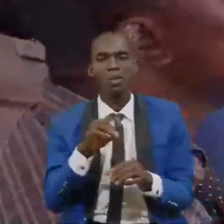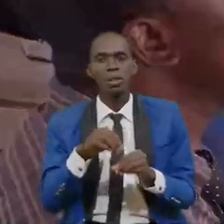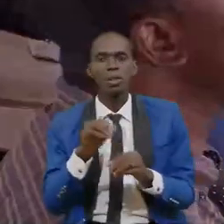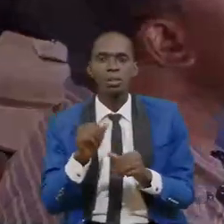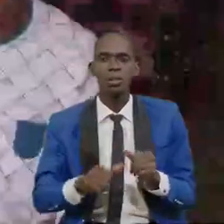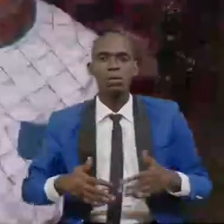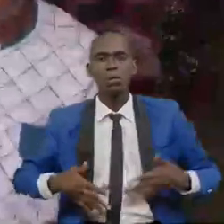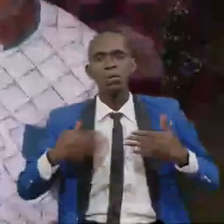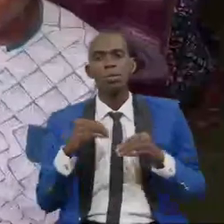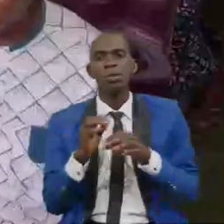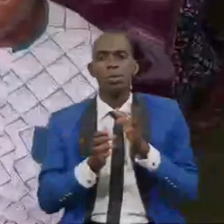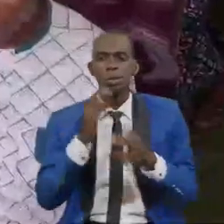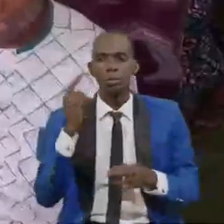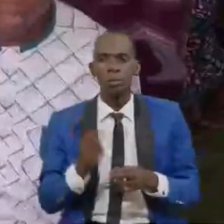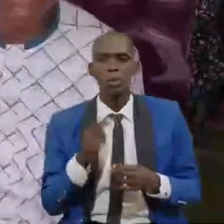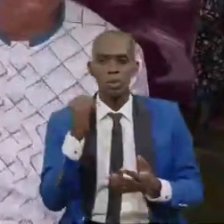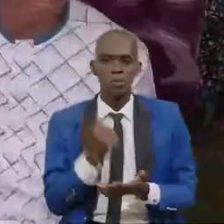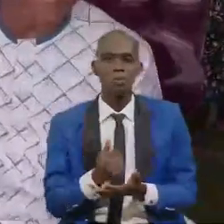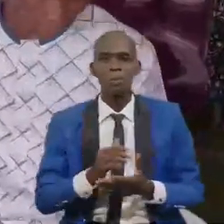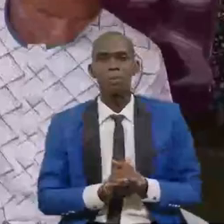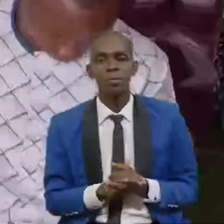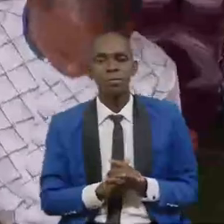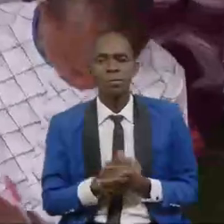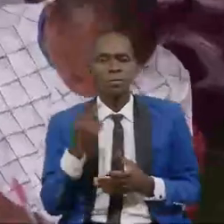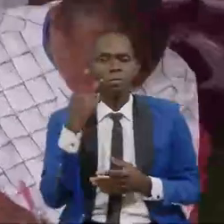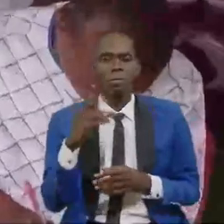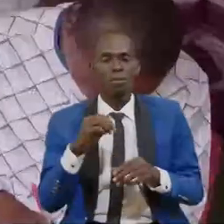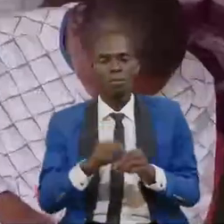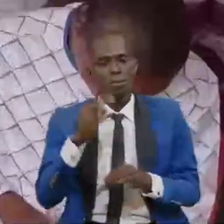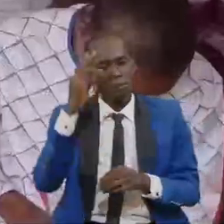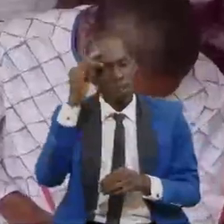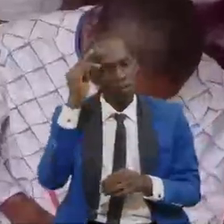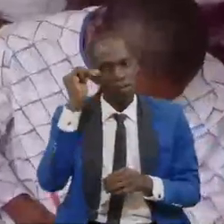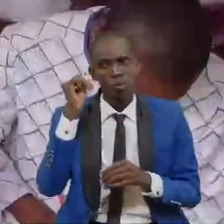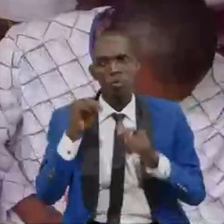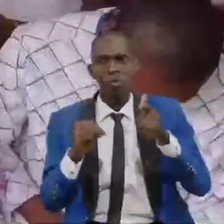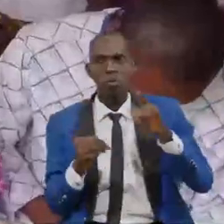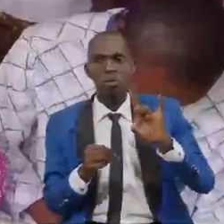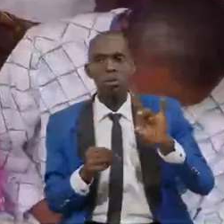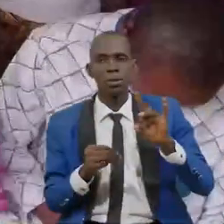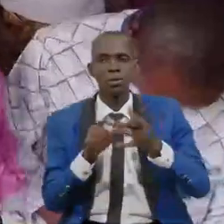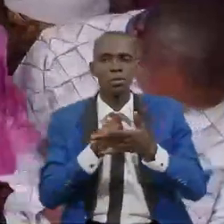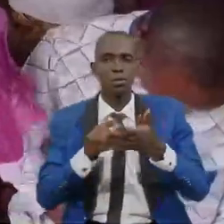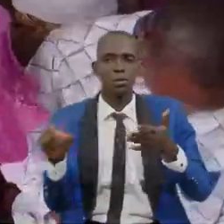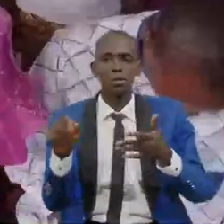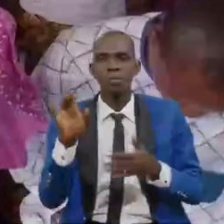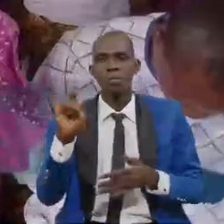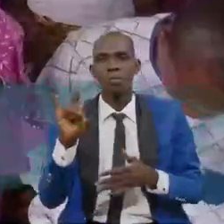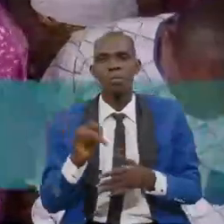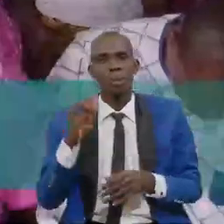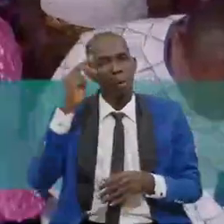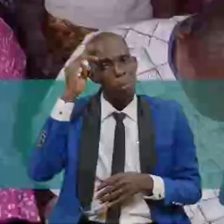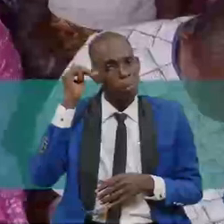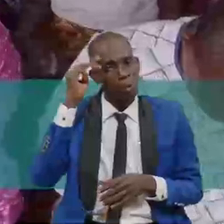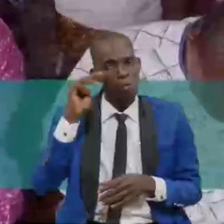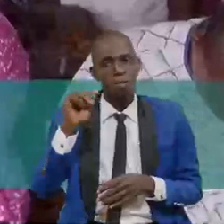chaque vie au nom de Jésus. Matthieu chapitre 28, verset 18.